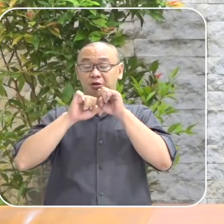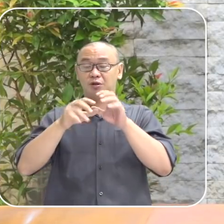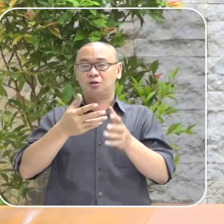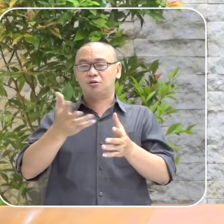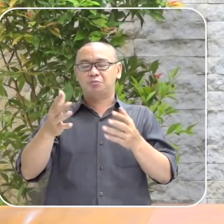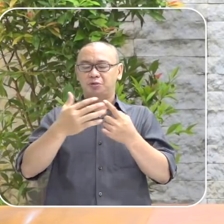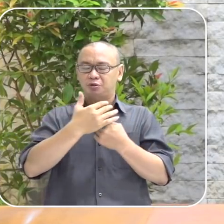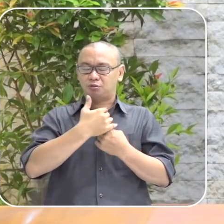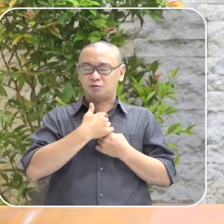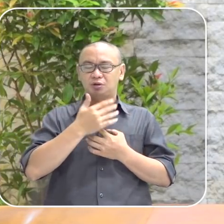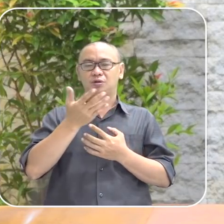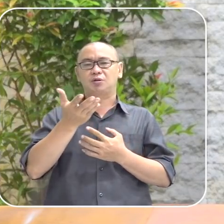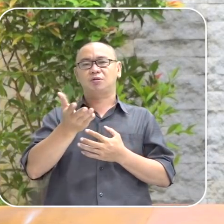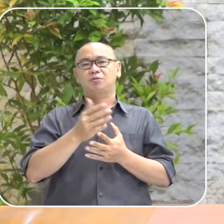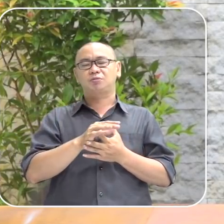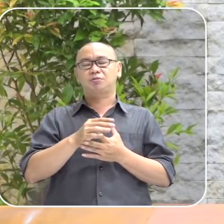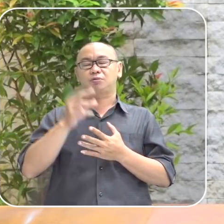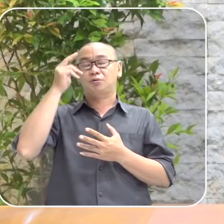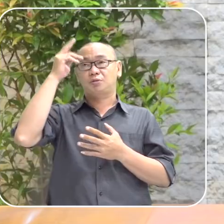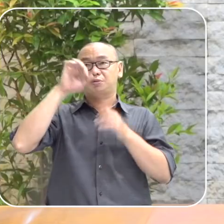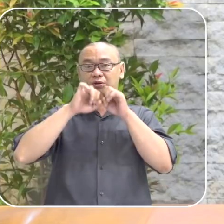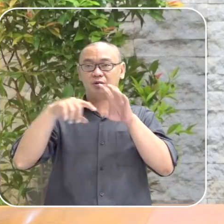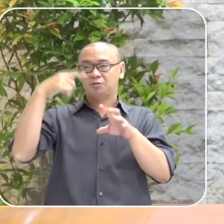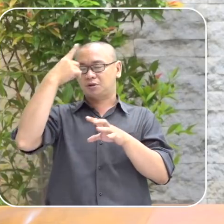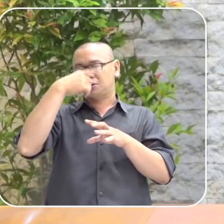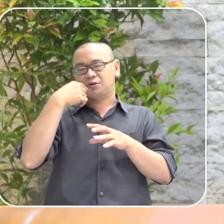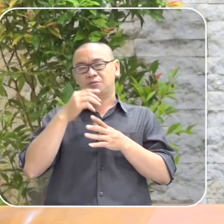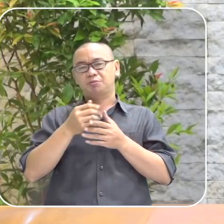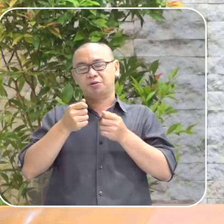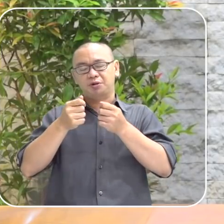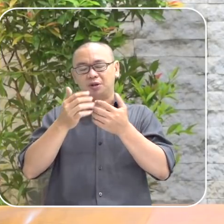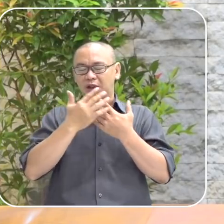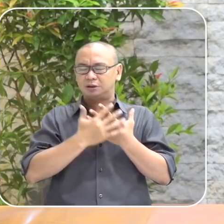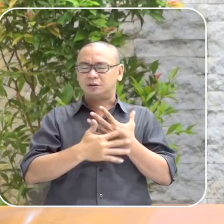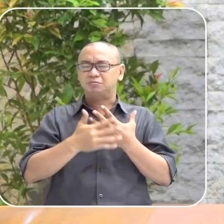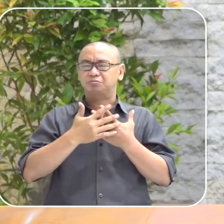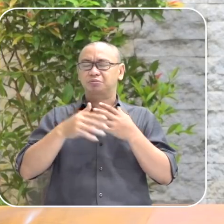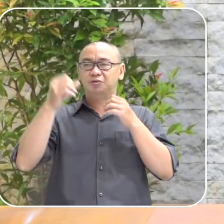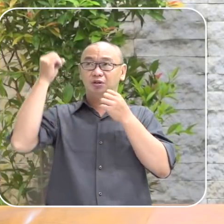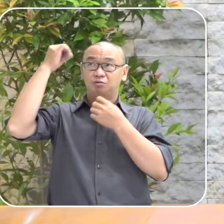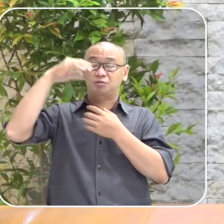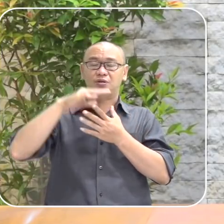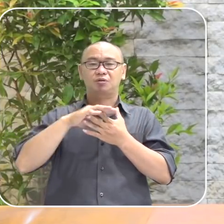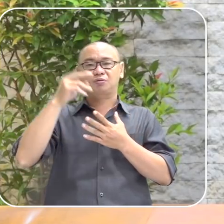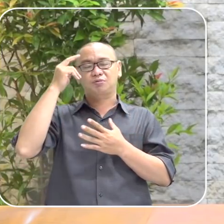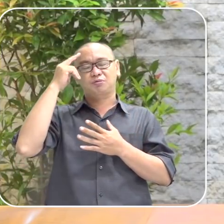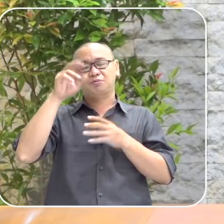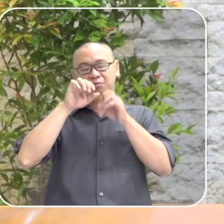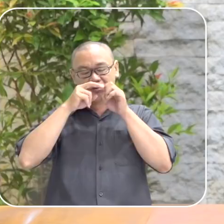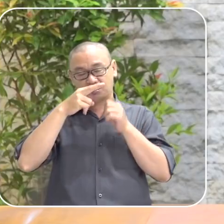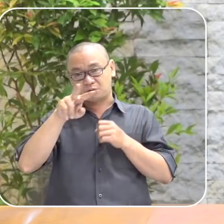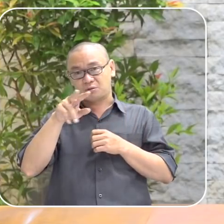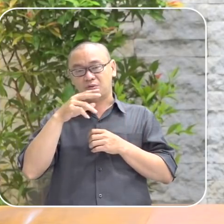Tuhan memberkati engkau dan melindungi engkau. Tuhan menyinari engkau dengan wajah-Nya dan memberi engkau kasih karunia. Tuhan menghadapkan